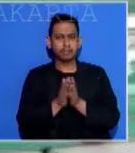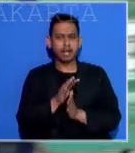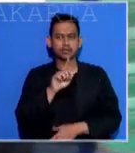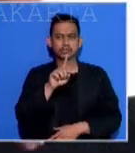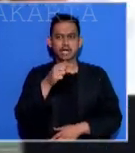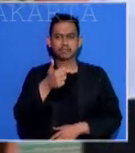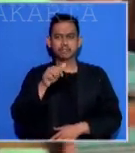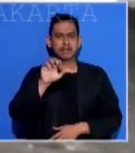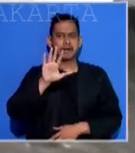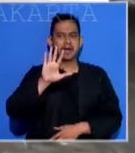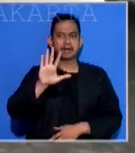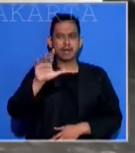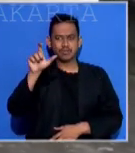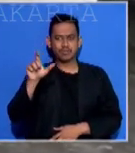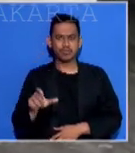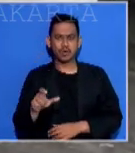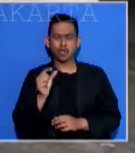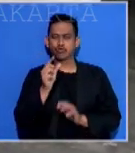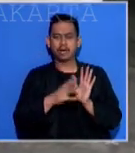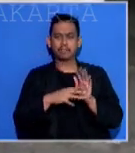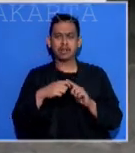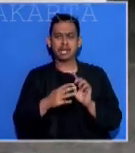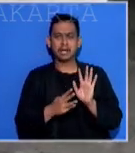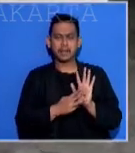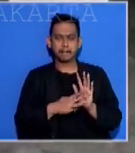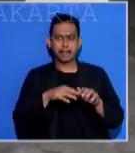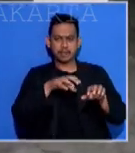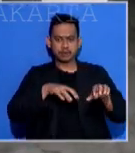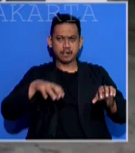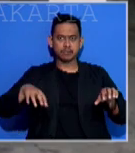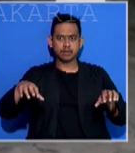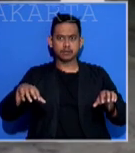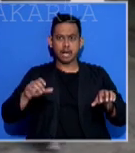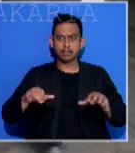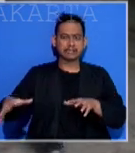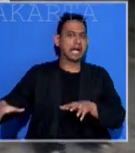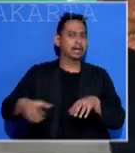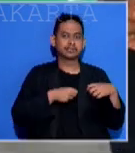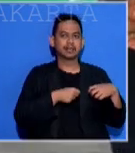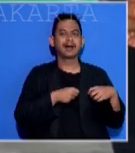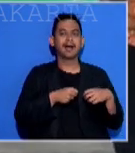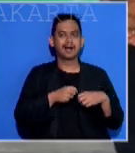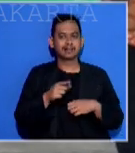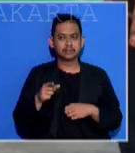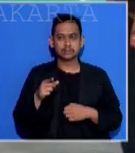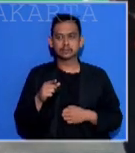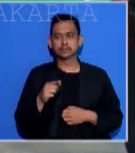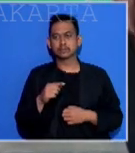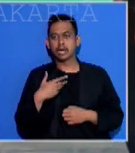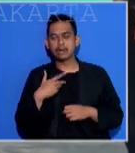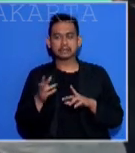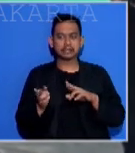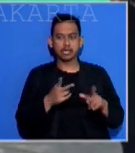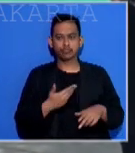165 nasabah pelaku UMKM yang aset jaminannya akan disita. Rencananya komunitas UMKM korban COVID-19 ini juga akan menemui Gubernur